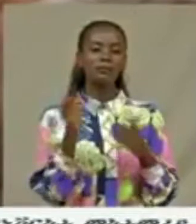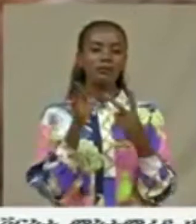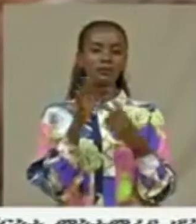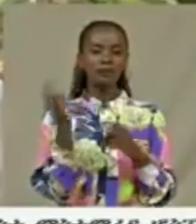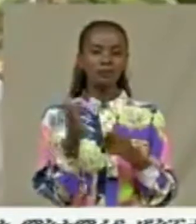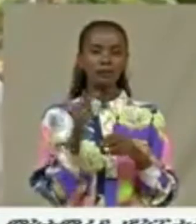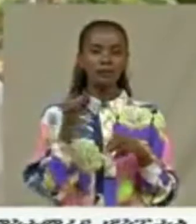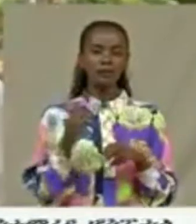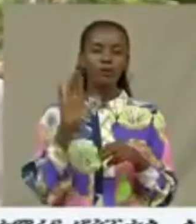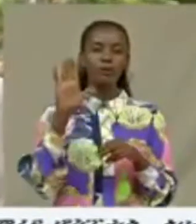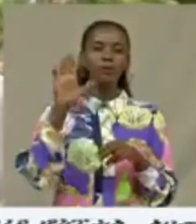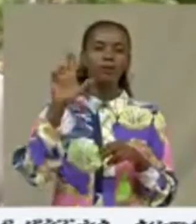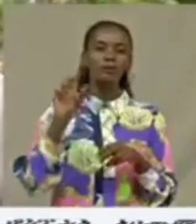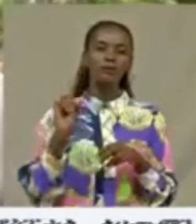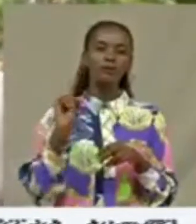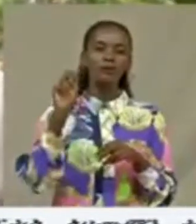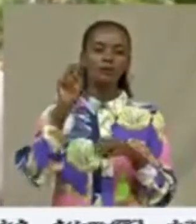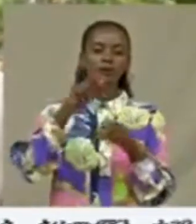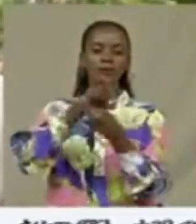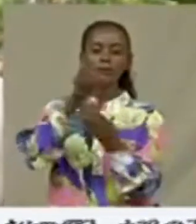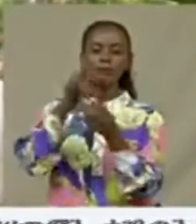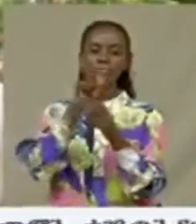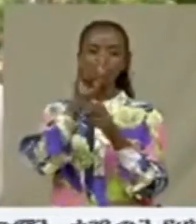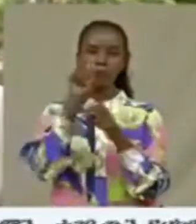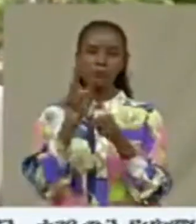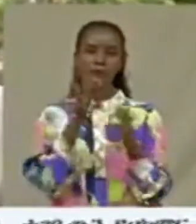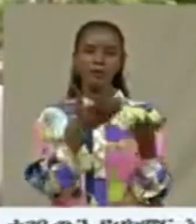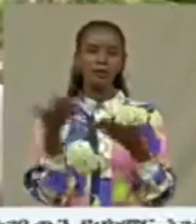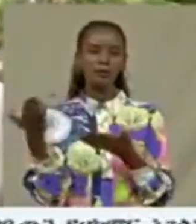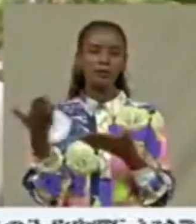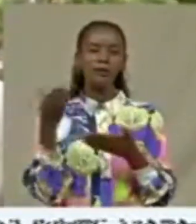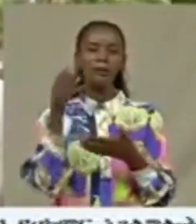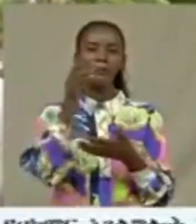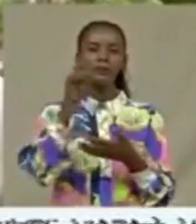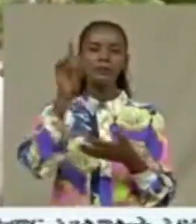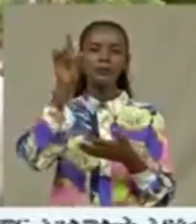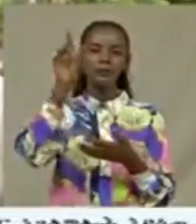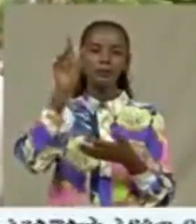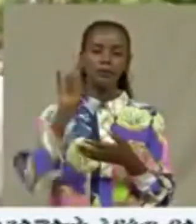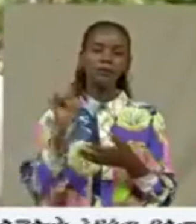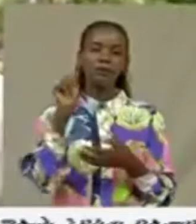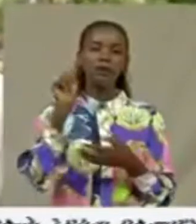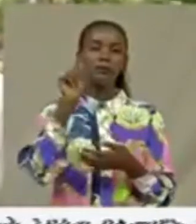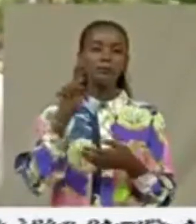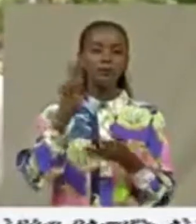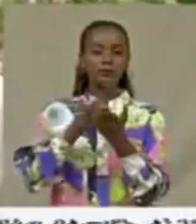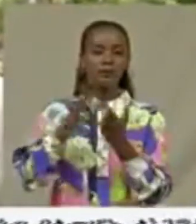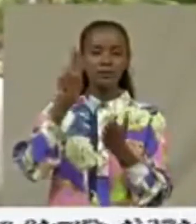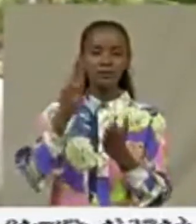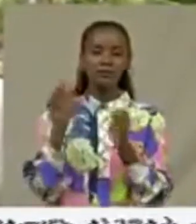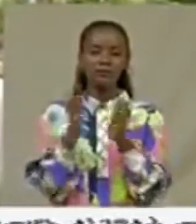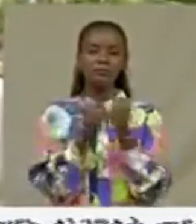እዚሁ ጉራፈርዳ ወረዳ ላይ ለማምረት ጥያቄ አቅርቦ ከሚዛን ቴፒ ዩኒቨርሲቲ ጋር በመተባበር የሚዛን ቴፒ ዩኒቨርሲቲ